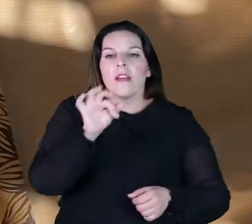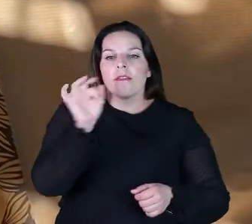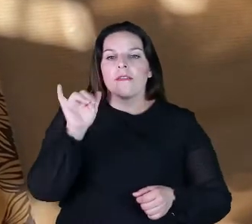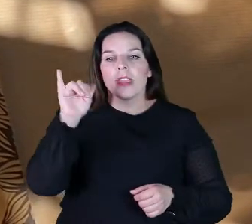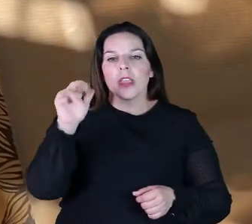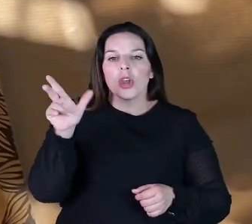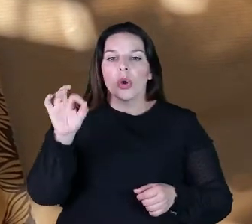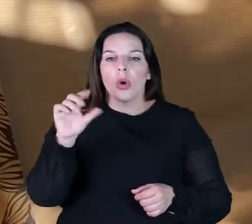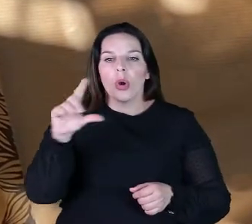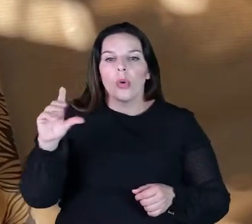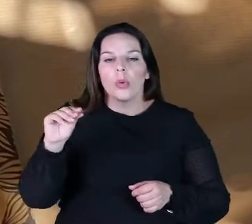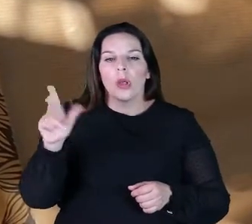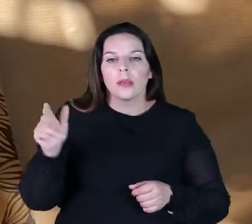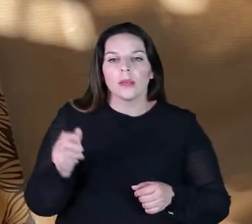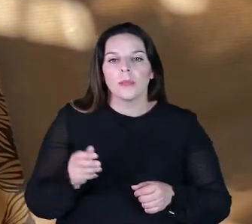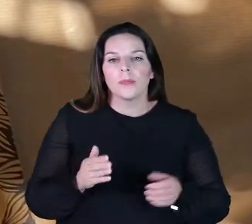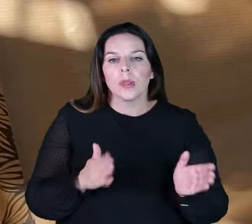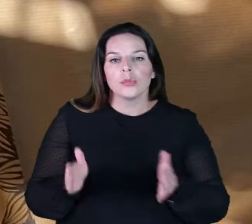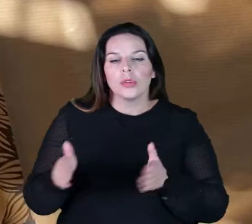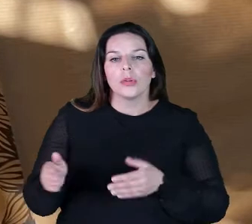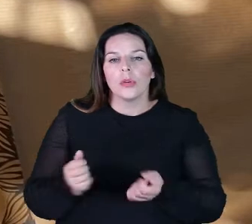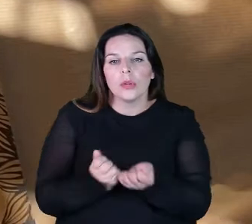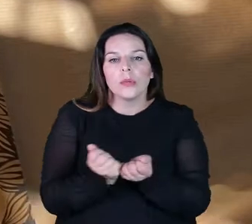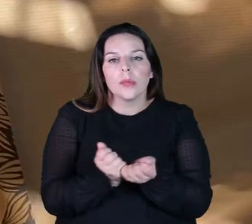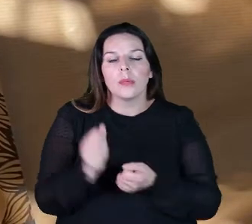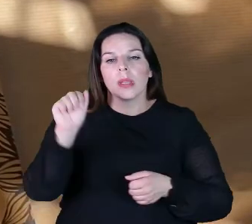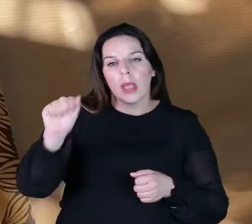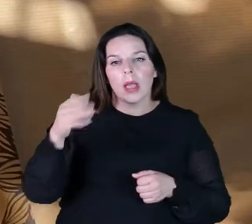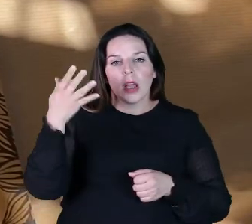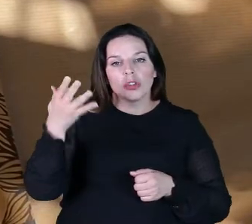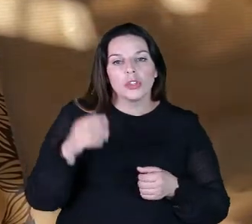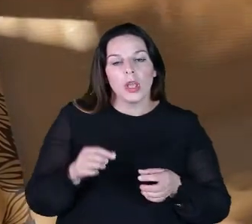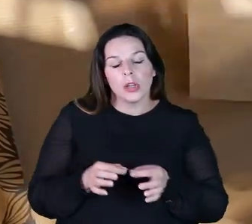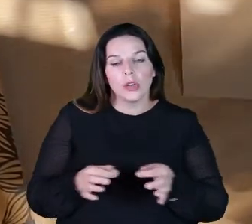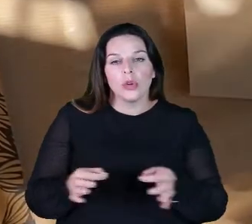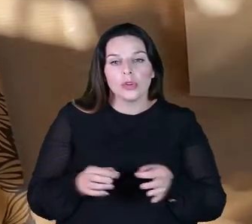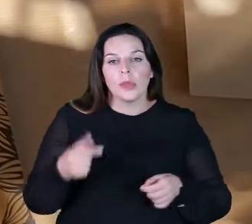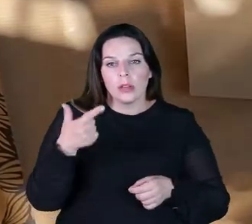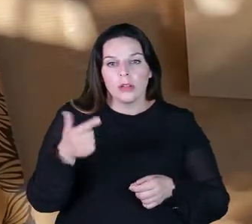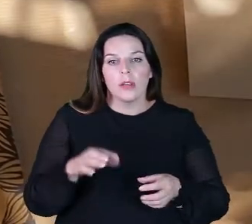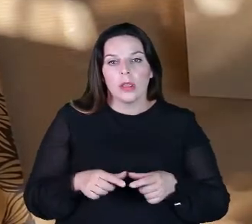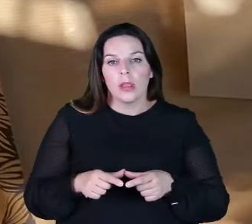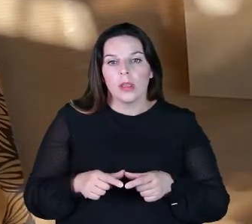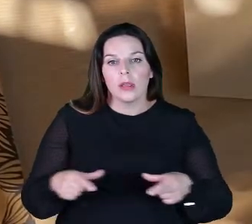Przygotujcie sobie papier A4, dosyć sztywny, dwie kartki.